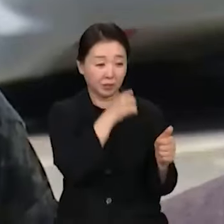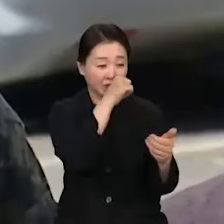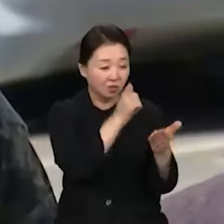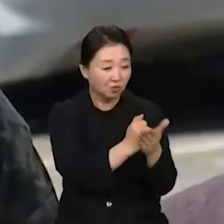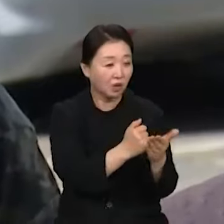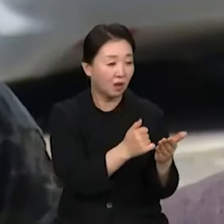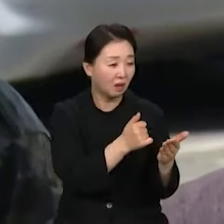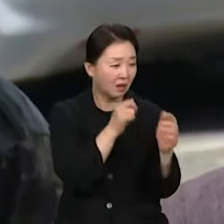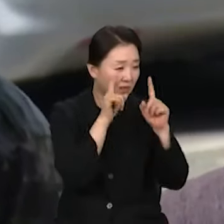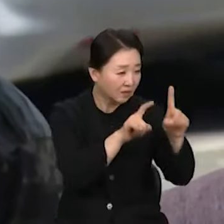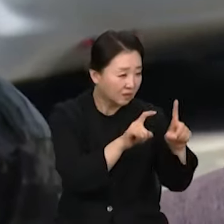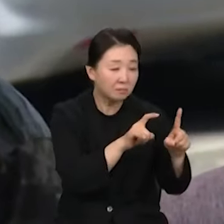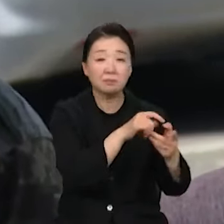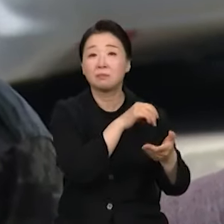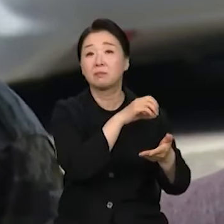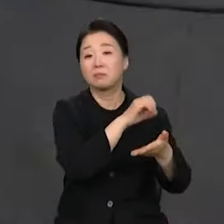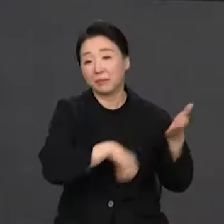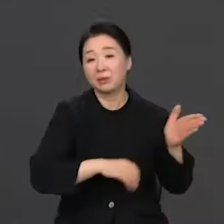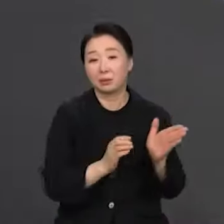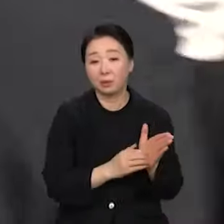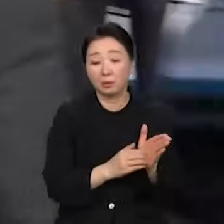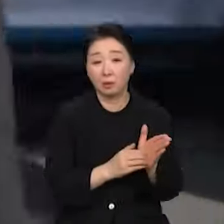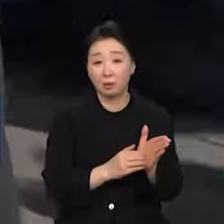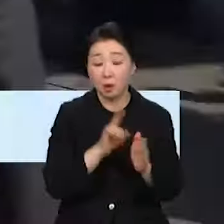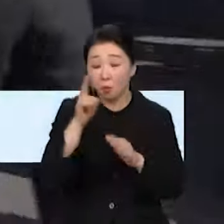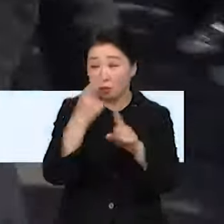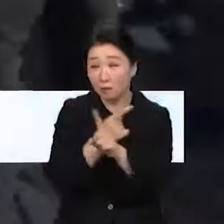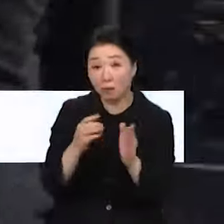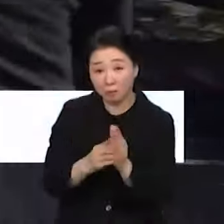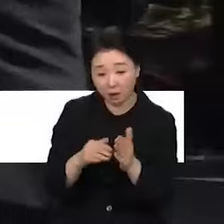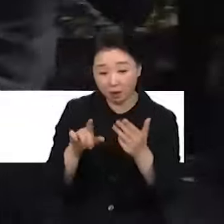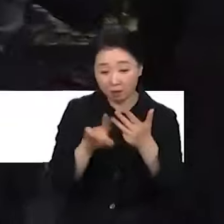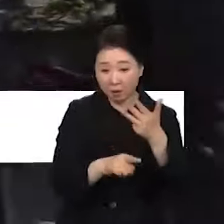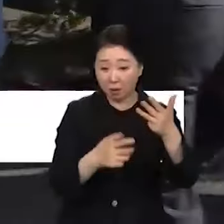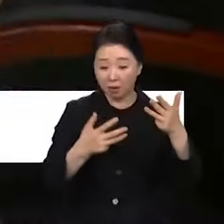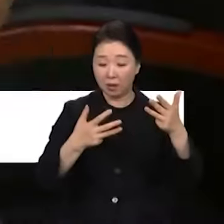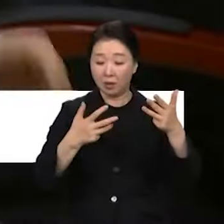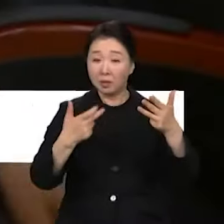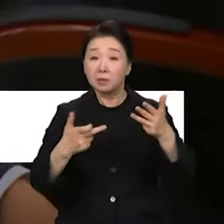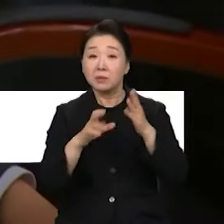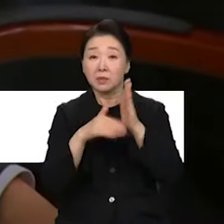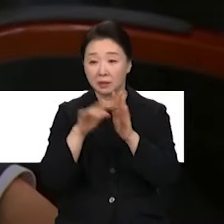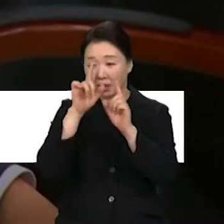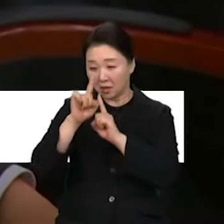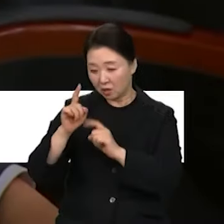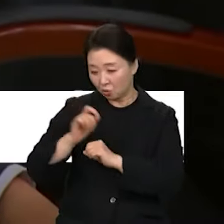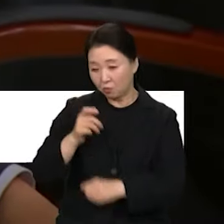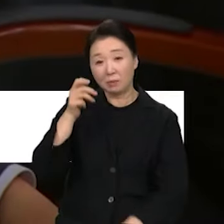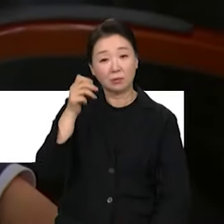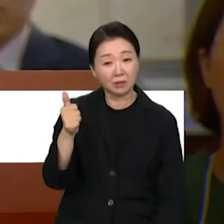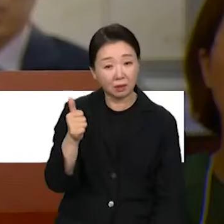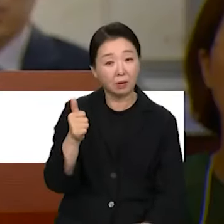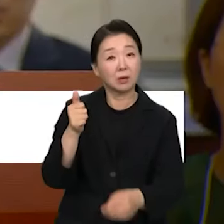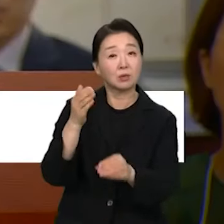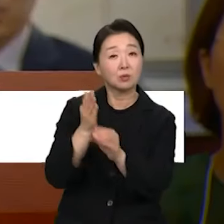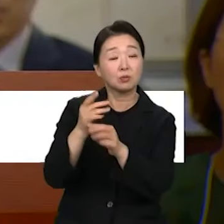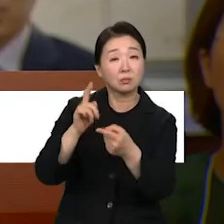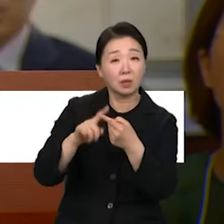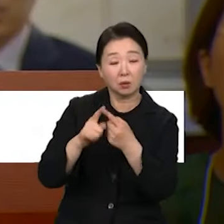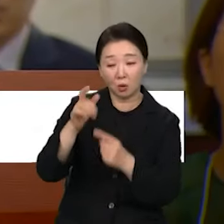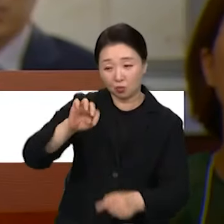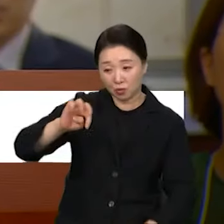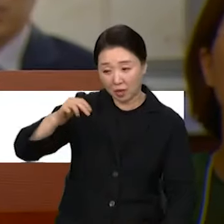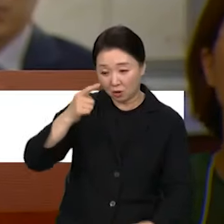혐의가 빠진 겁니다. 보고서가 뒤집힌 사이인 지난해 8월 17일에는 이종섭 당시 국방부 장관 주재로 유재은